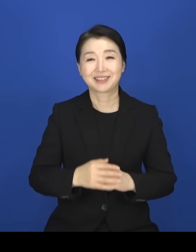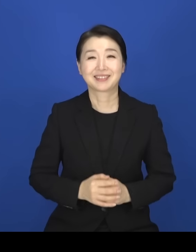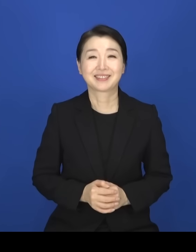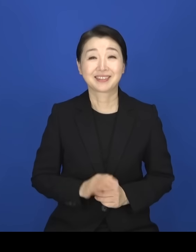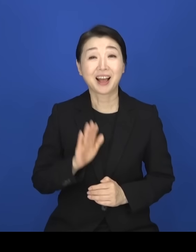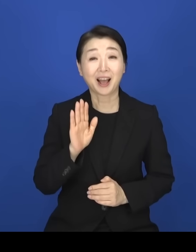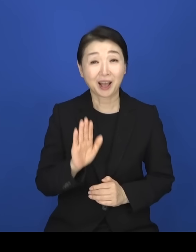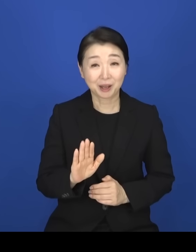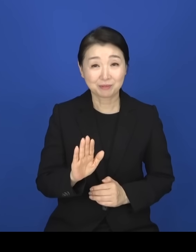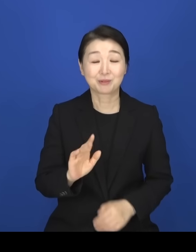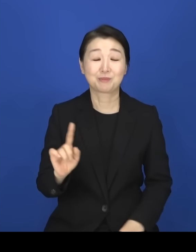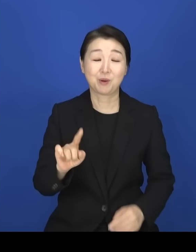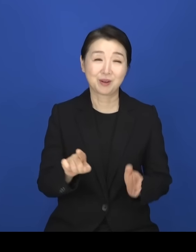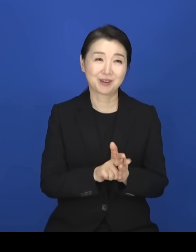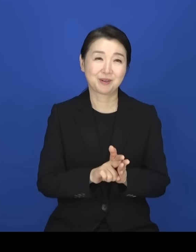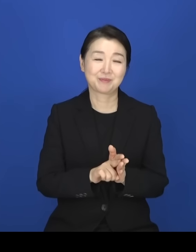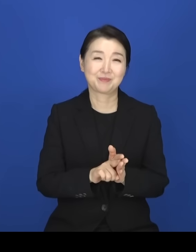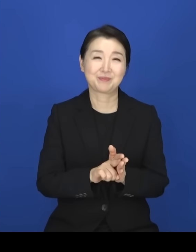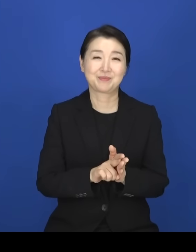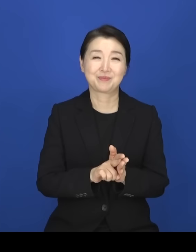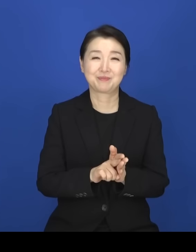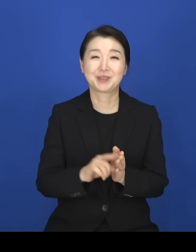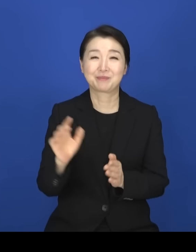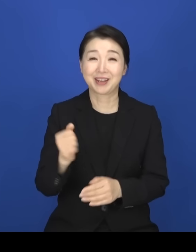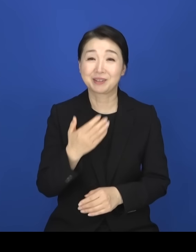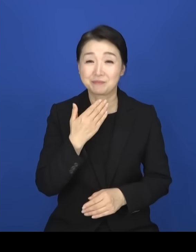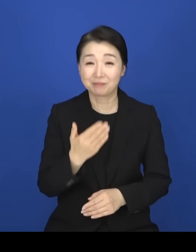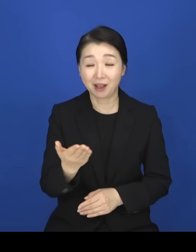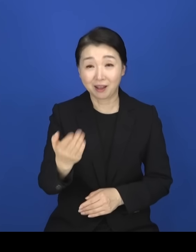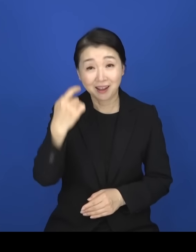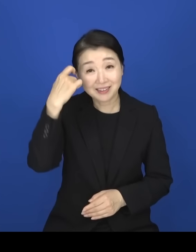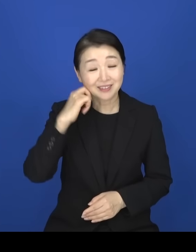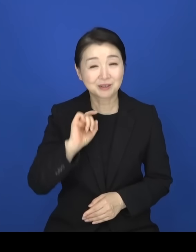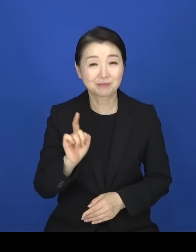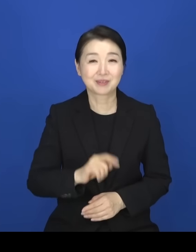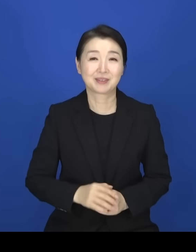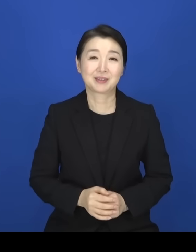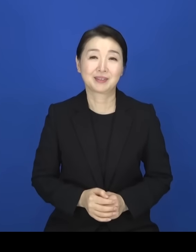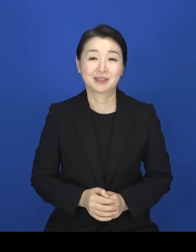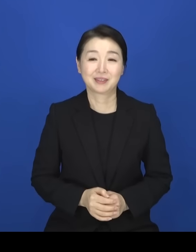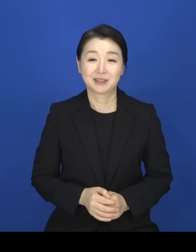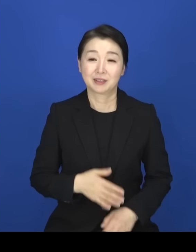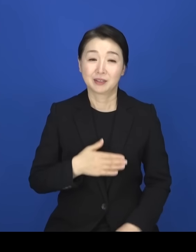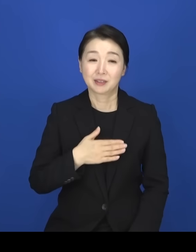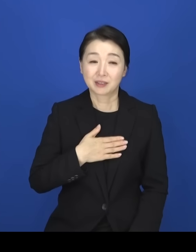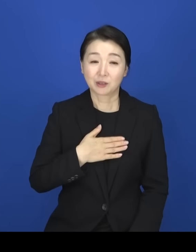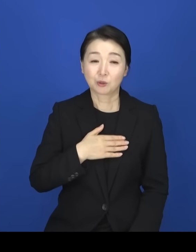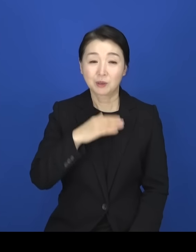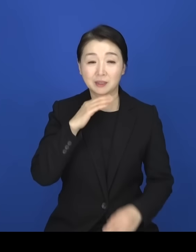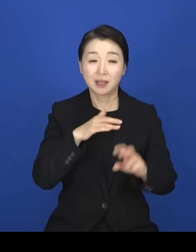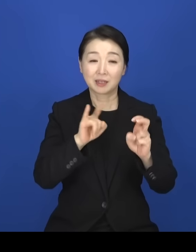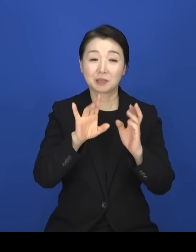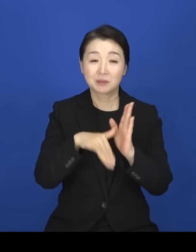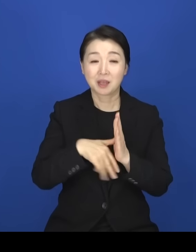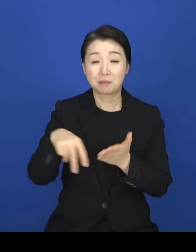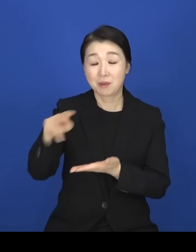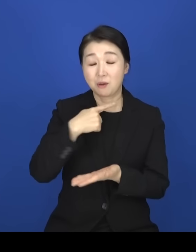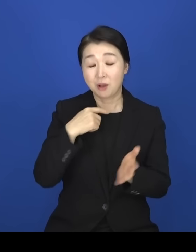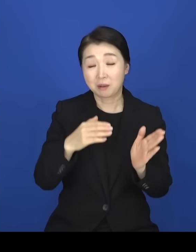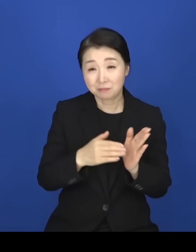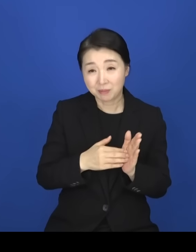앞으로 그런 신앙이 될 것 같다는 생각이 듭니다. 자, 우리 수지자님 어떻게 들으셨어요? 저도 막 20대 때 막 계속